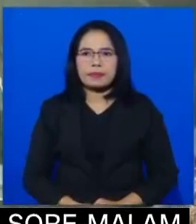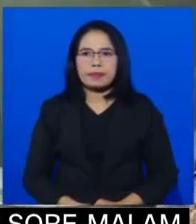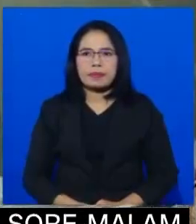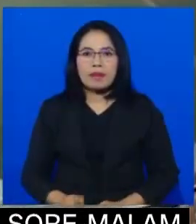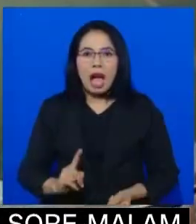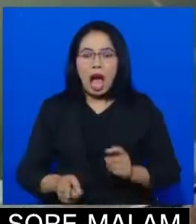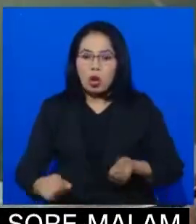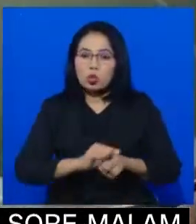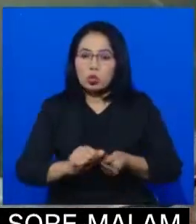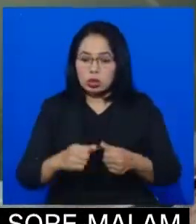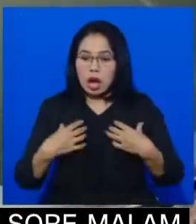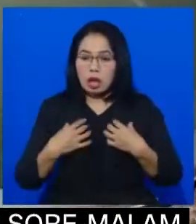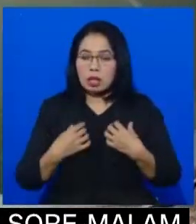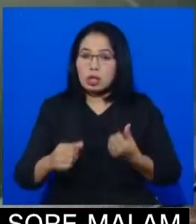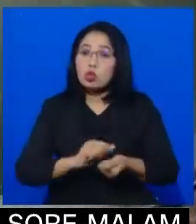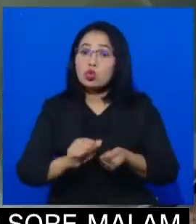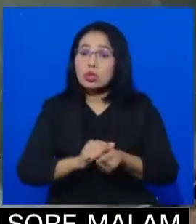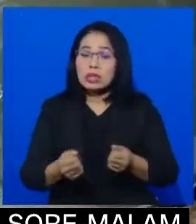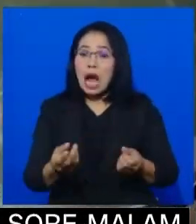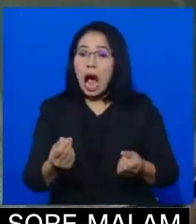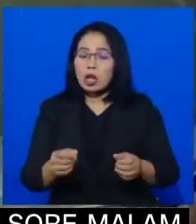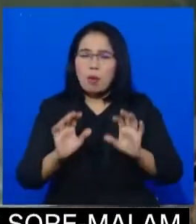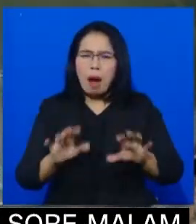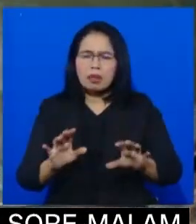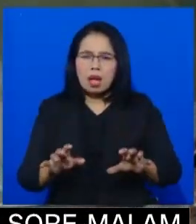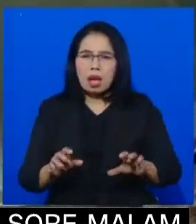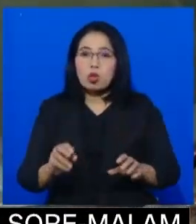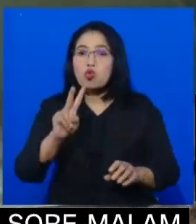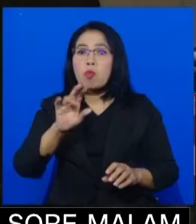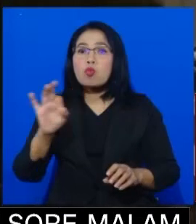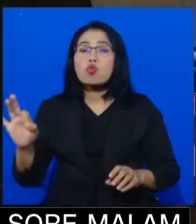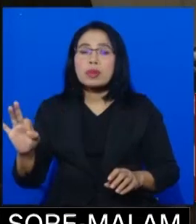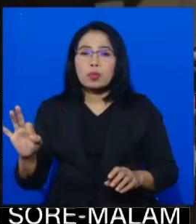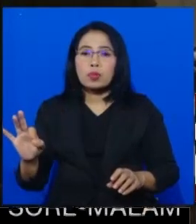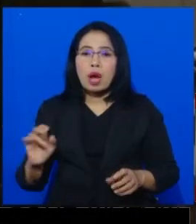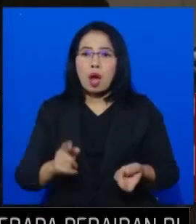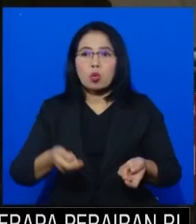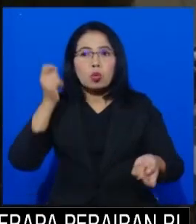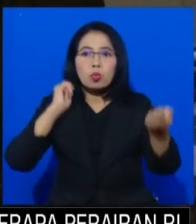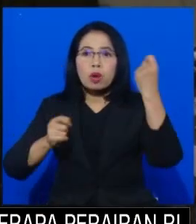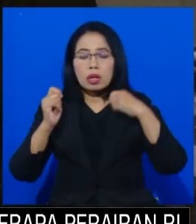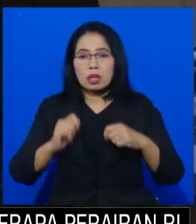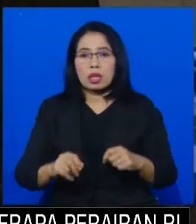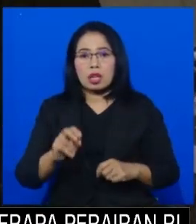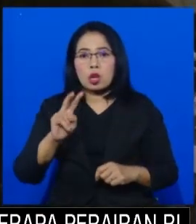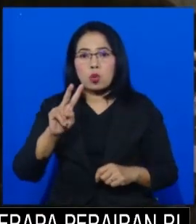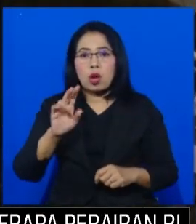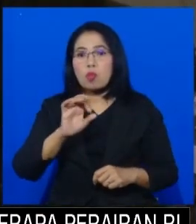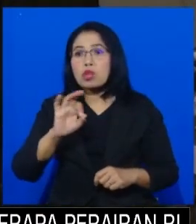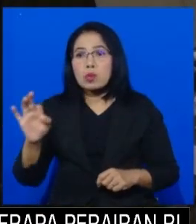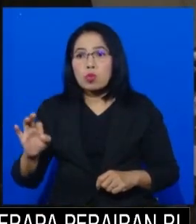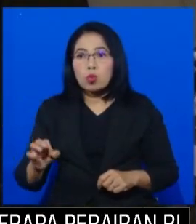itu air kan banyak. Itu Rp20.000. Kalau untuk mandi, saya Rp20.000 nyelang sore sampai